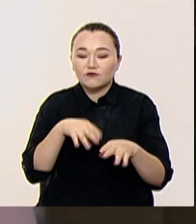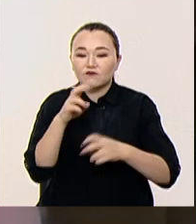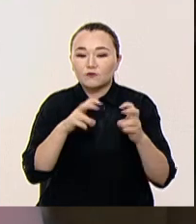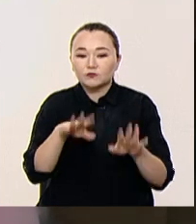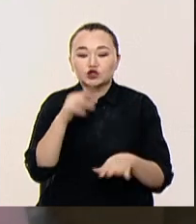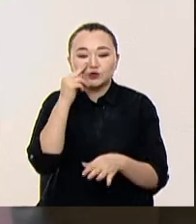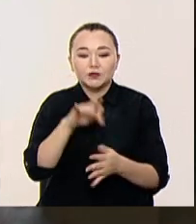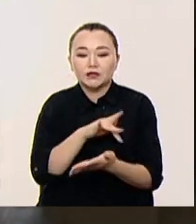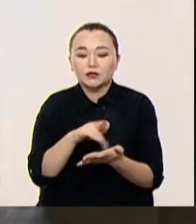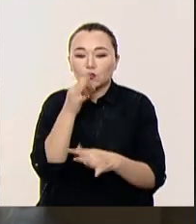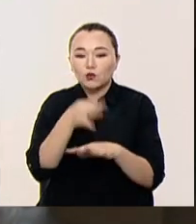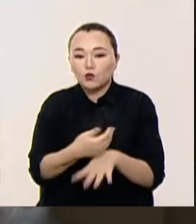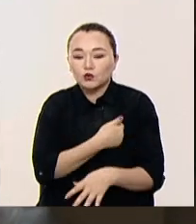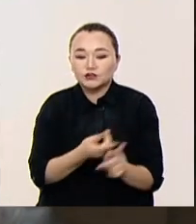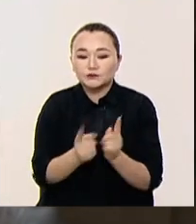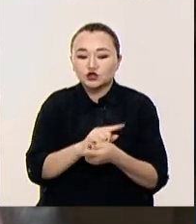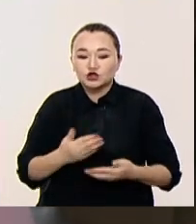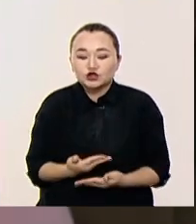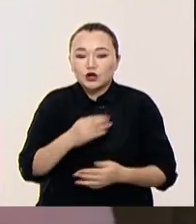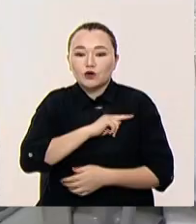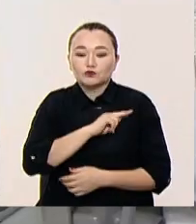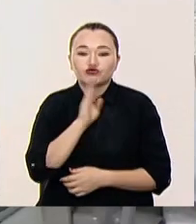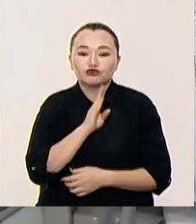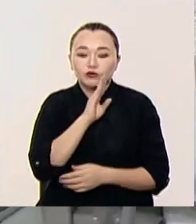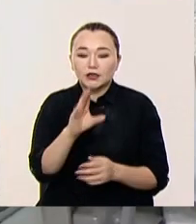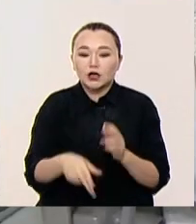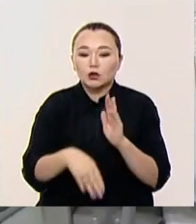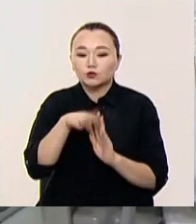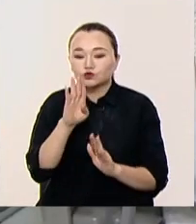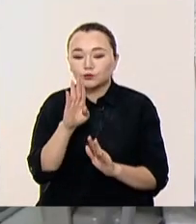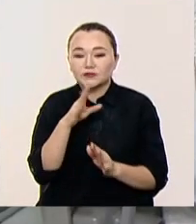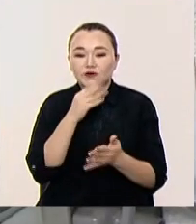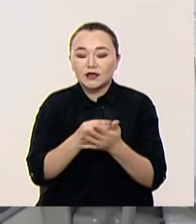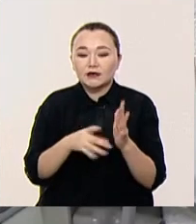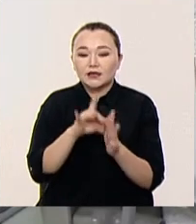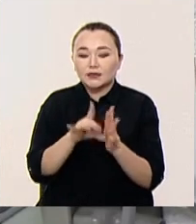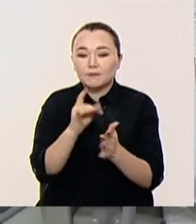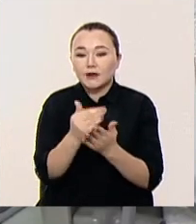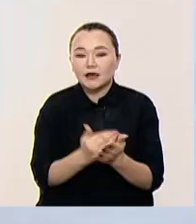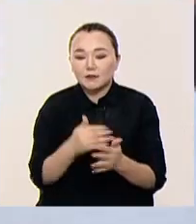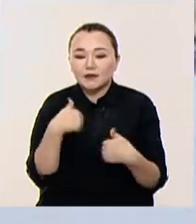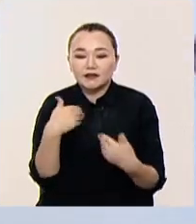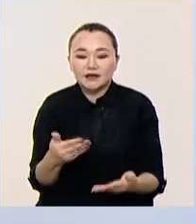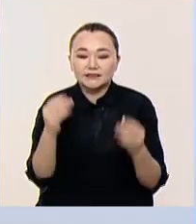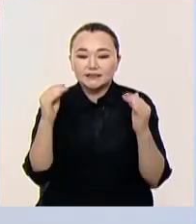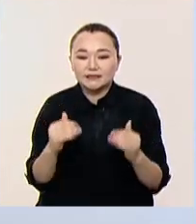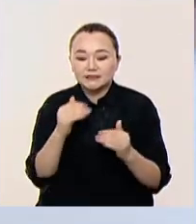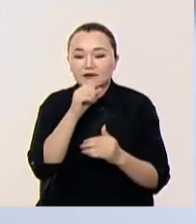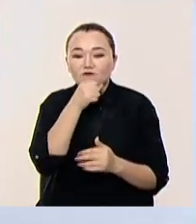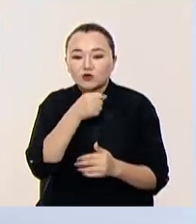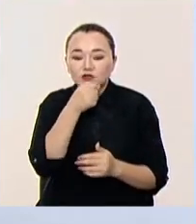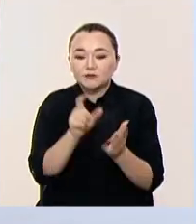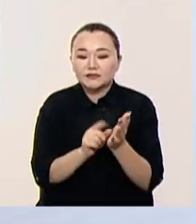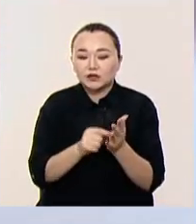Шымкента отметила что хочет изменить жизнь работающих женщин к лучшему своей предвыборной программе кандидат предлагает снизить пенсионный возраст